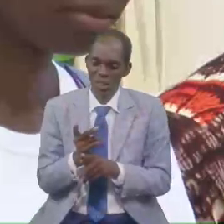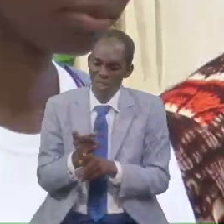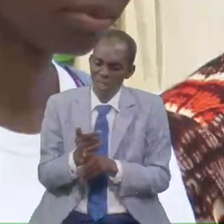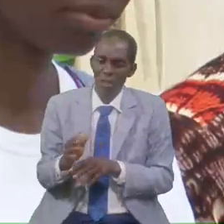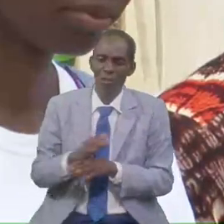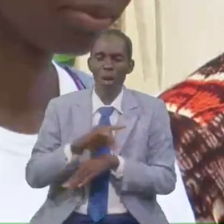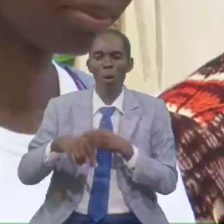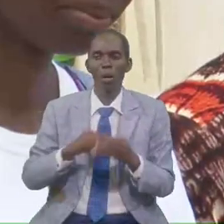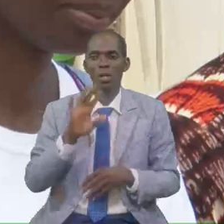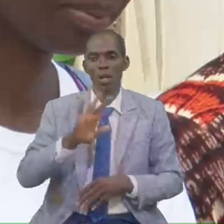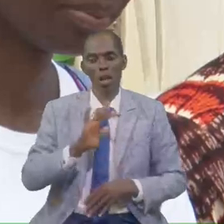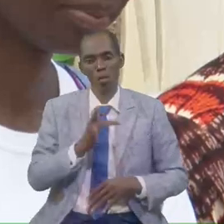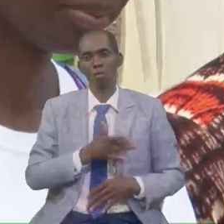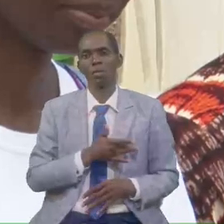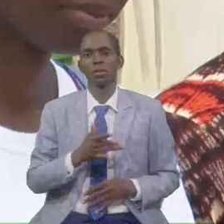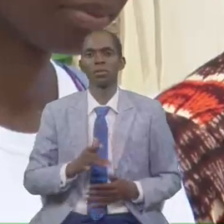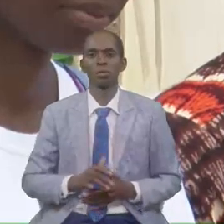de leur conviction.